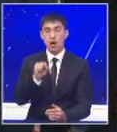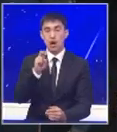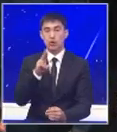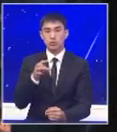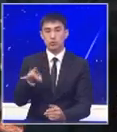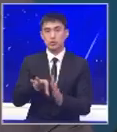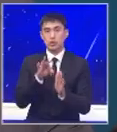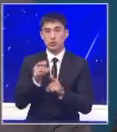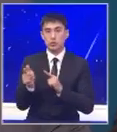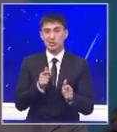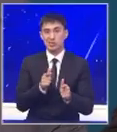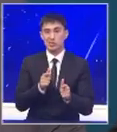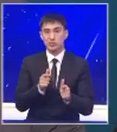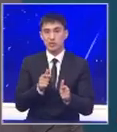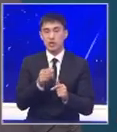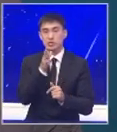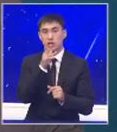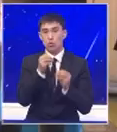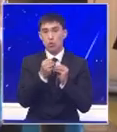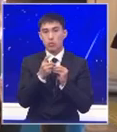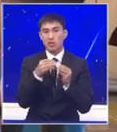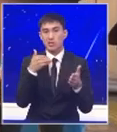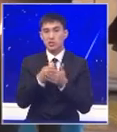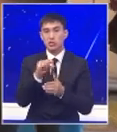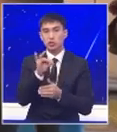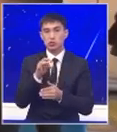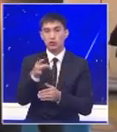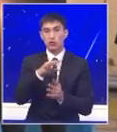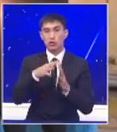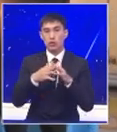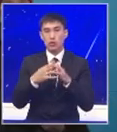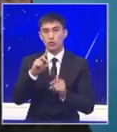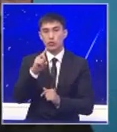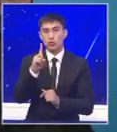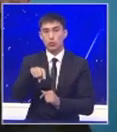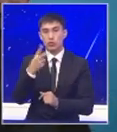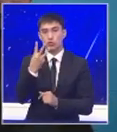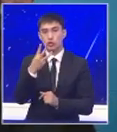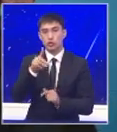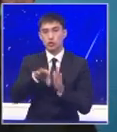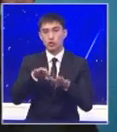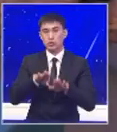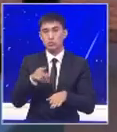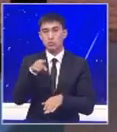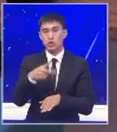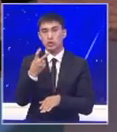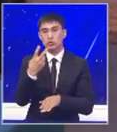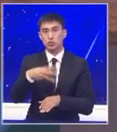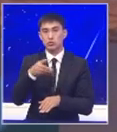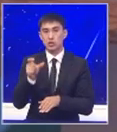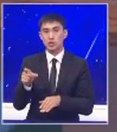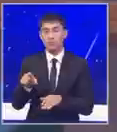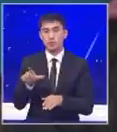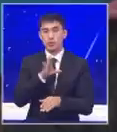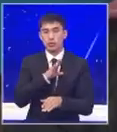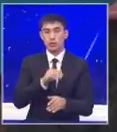Ақсулықтардың сайлауға әзірлігі тиянақты. Сағат 11-ге дейін Жалсығыр ауылындағы нөмір 3-ші сайлау учаскесінде 1230 адам дауыс беріп